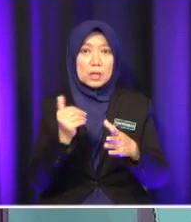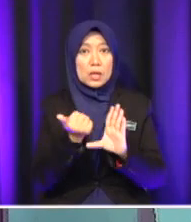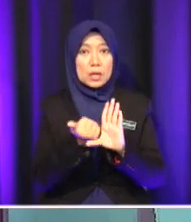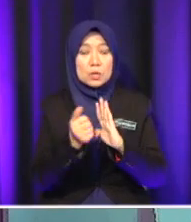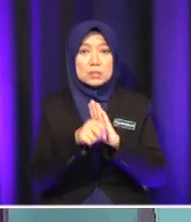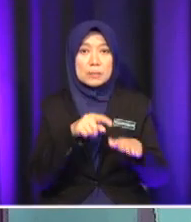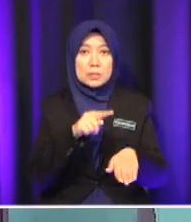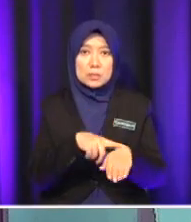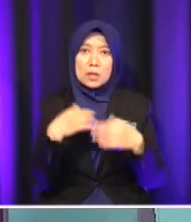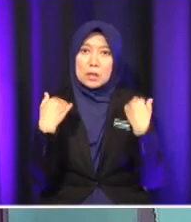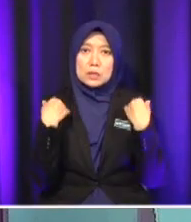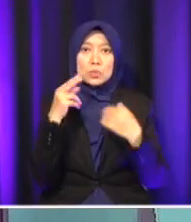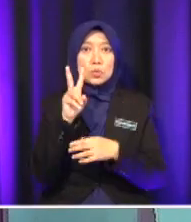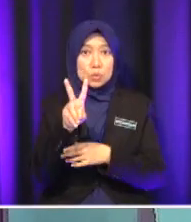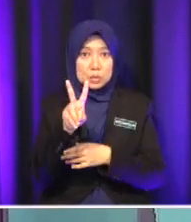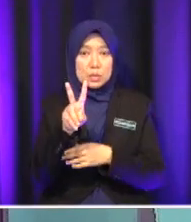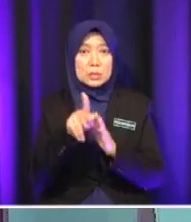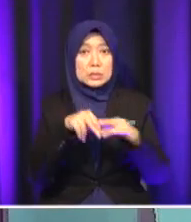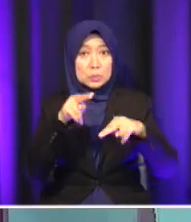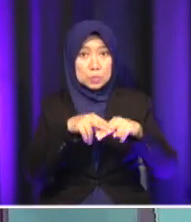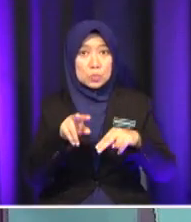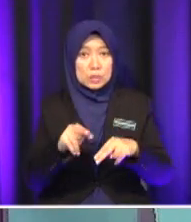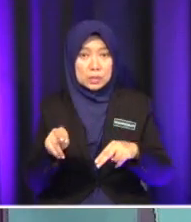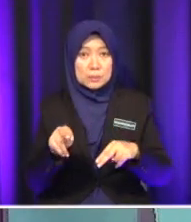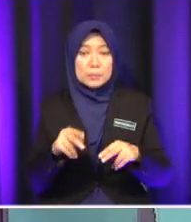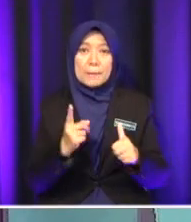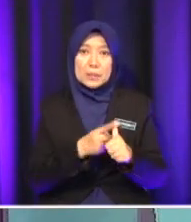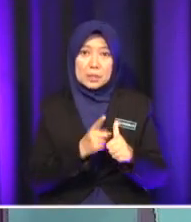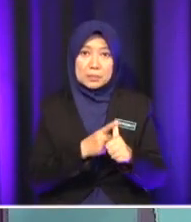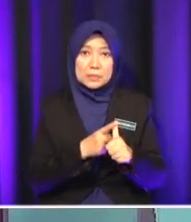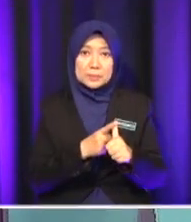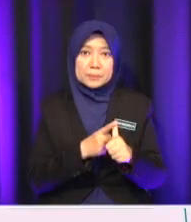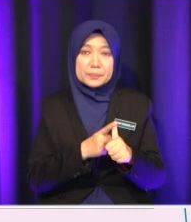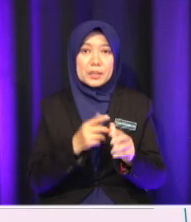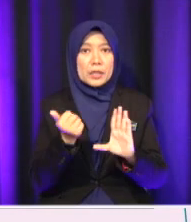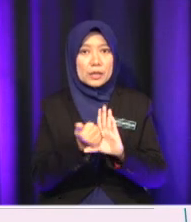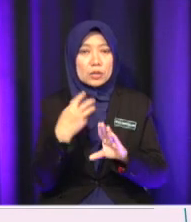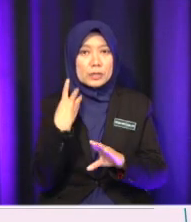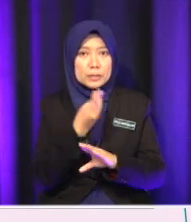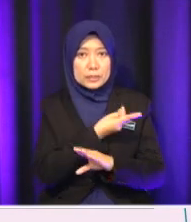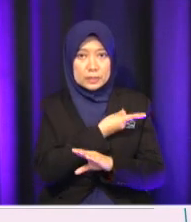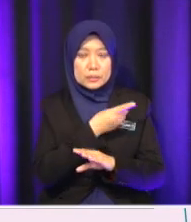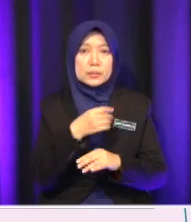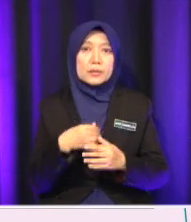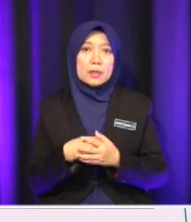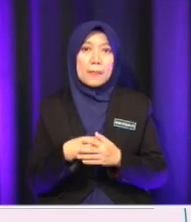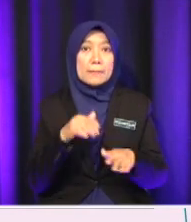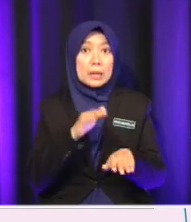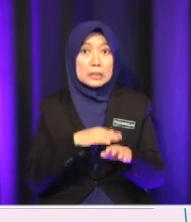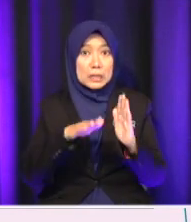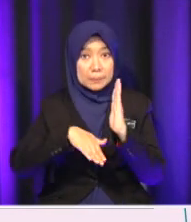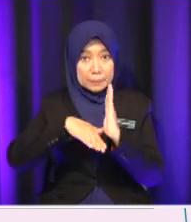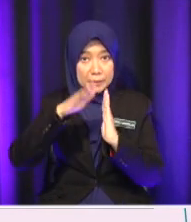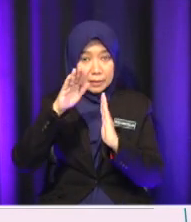ada dua kedudukan dia yang pertama sama ada eee account kita berada eee pada lebih